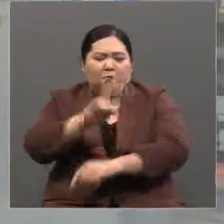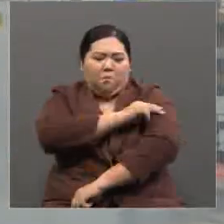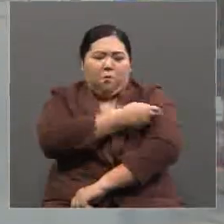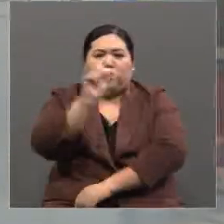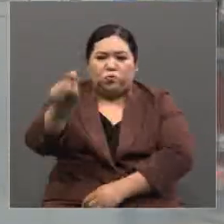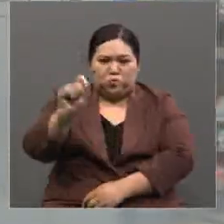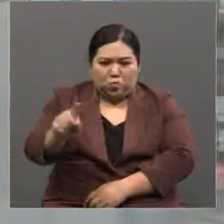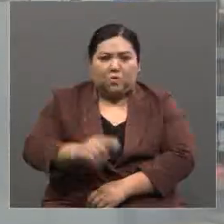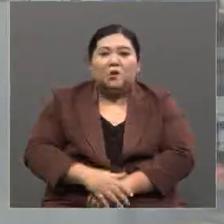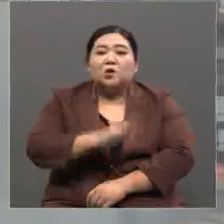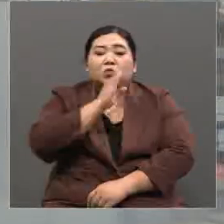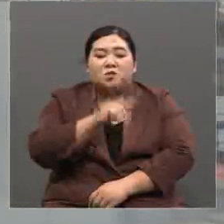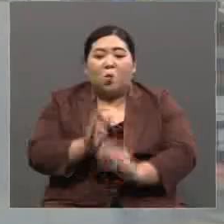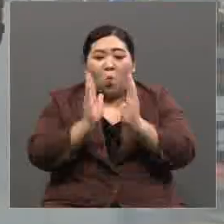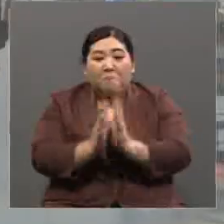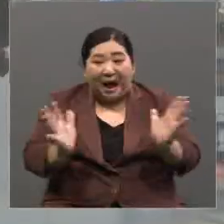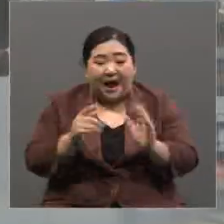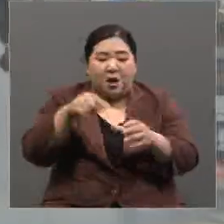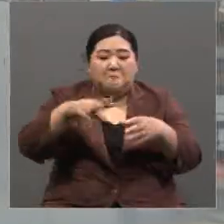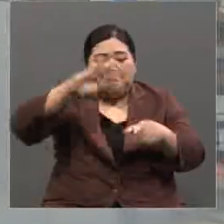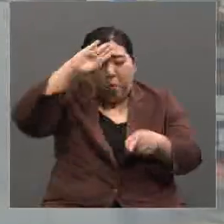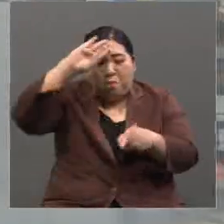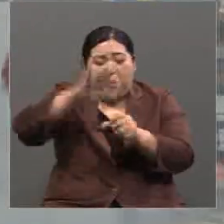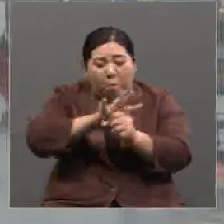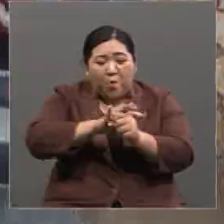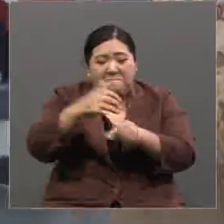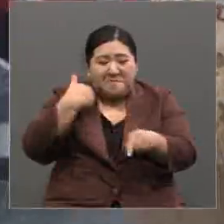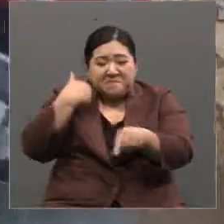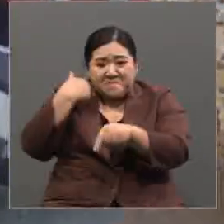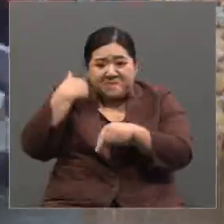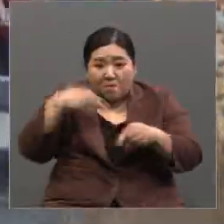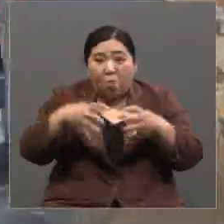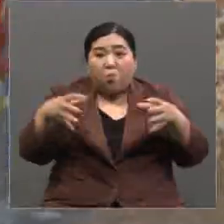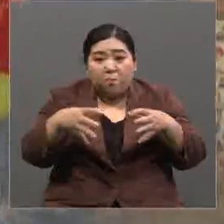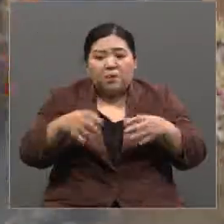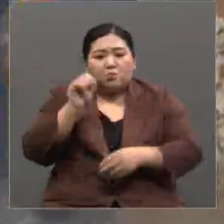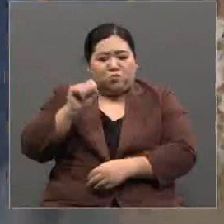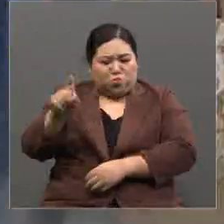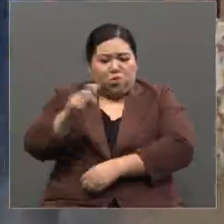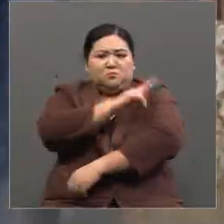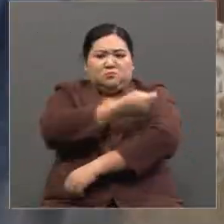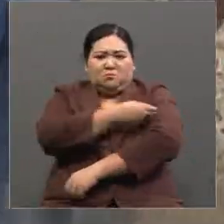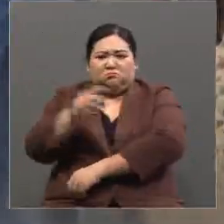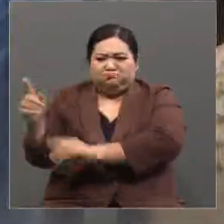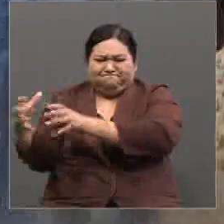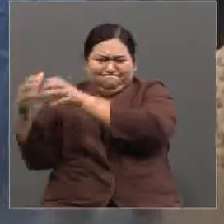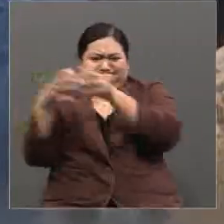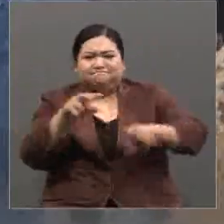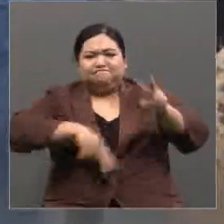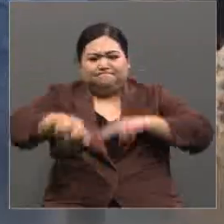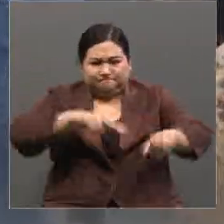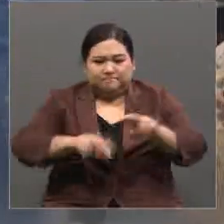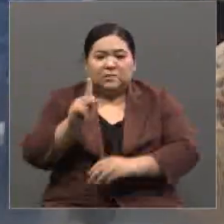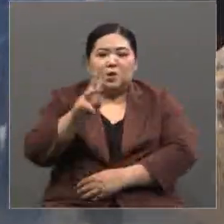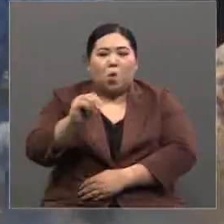ให้สถานพยาบาลรายงานกลับมายังกระทรวงสาธารณสุขเพื่อสุ่มเก็บตัวอย่างสารคัดหลั่งและก็ตรวจหาสายพันธุ์ที่กรมวิทยาศาสตร์การแพ